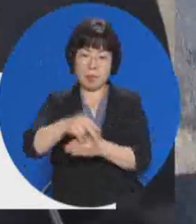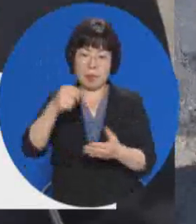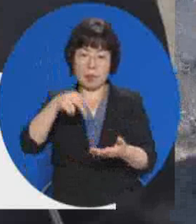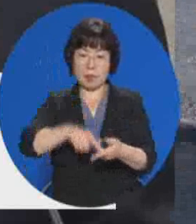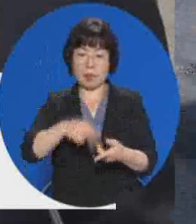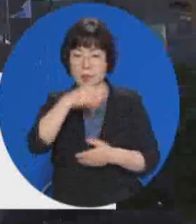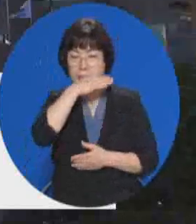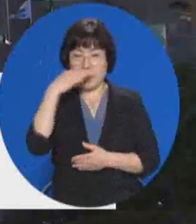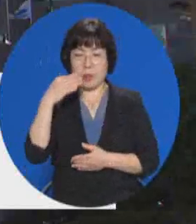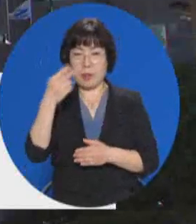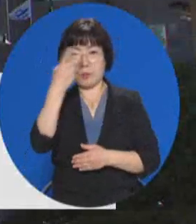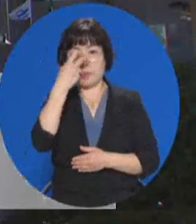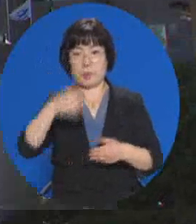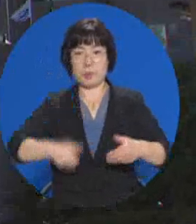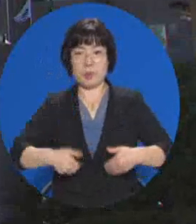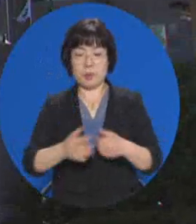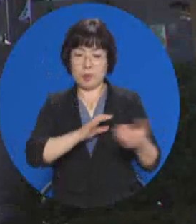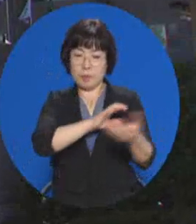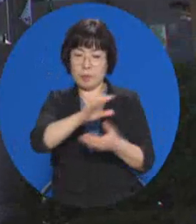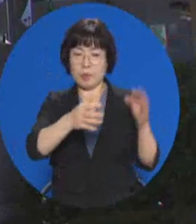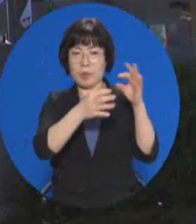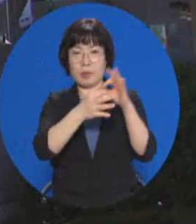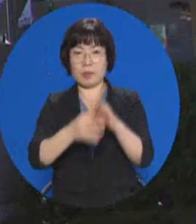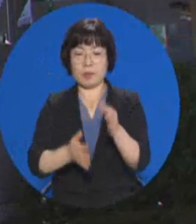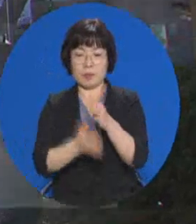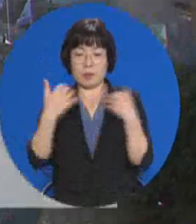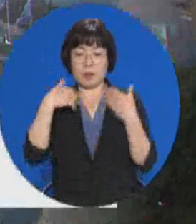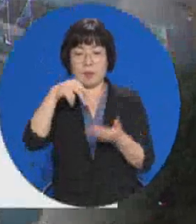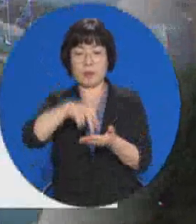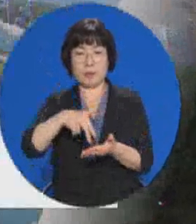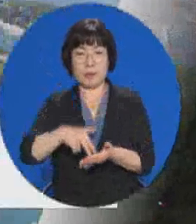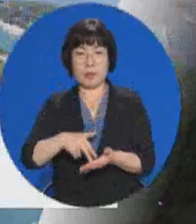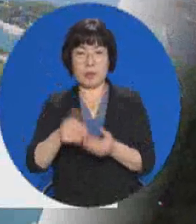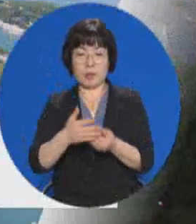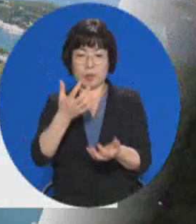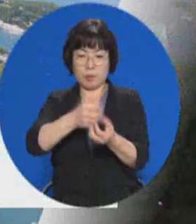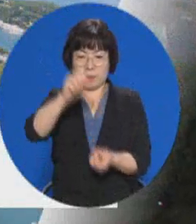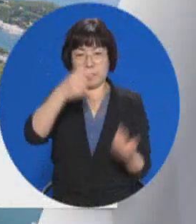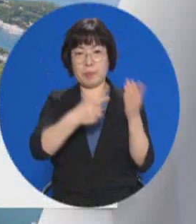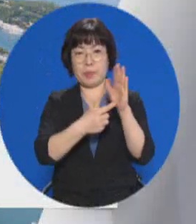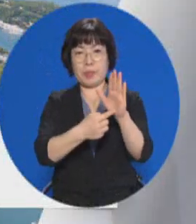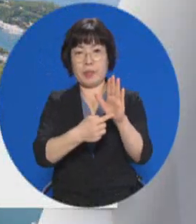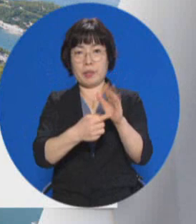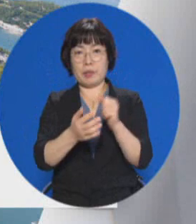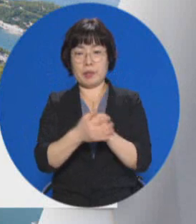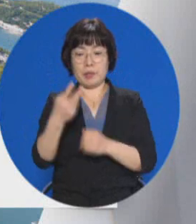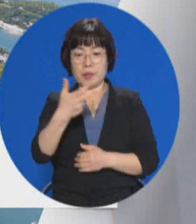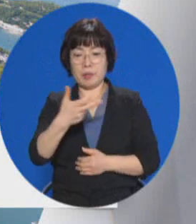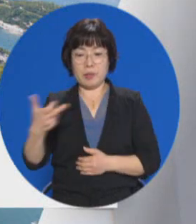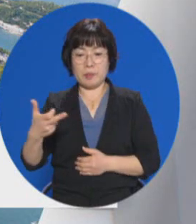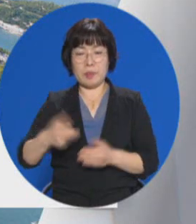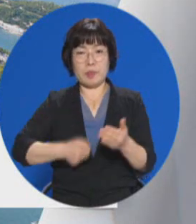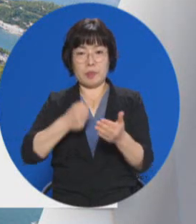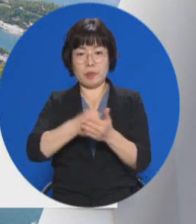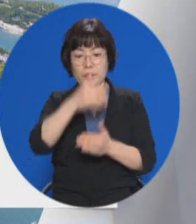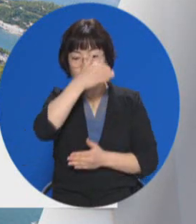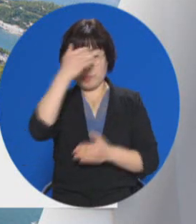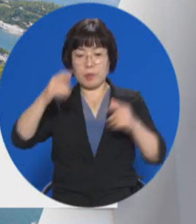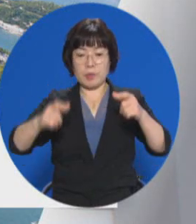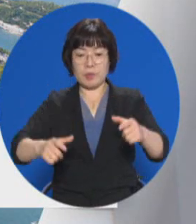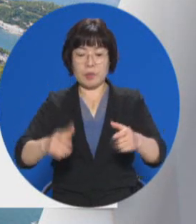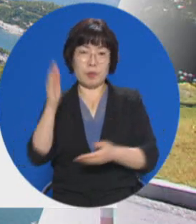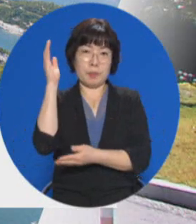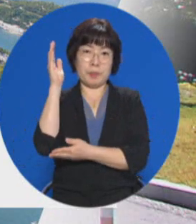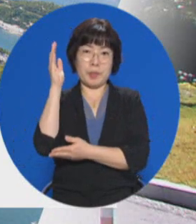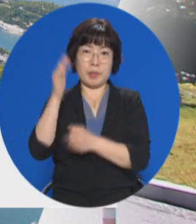정당성을 조사하고 논란 일자 여수시는 대책 마련 대신 보도자료를 내고 2017년 지정한 경관지구를